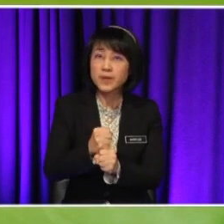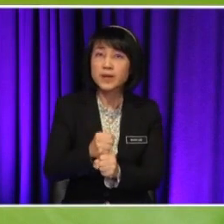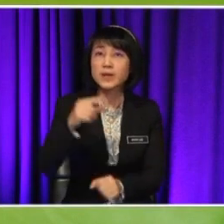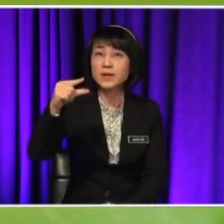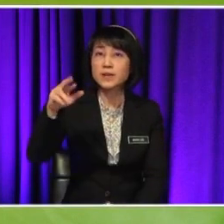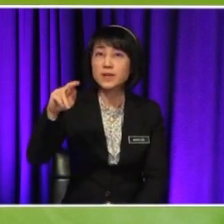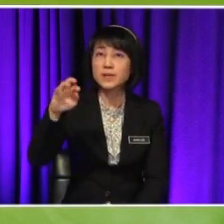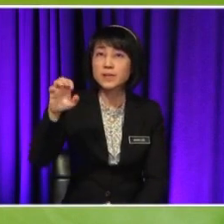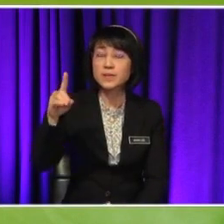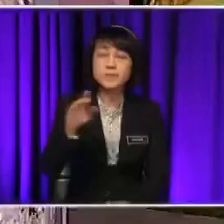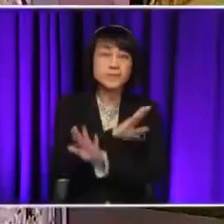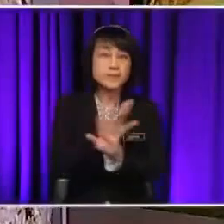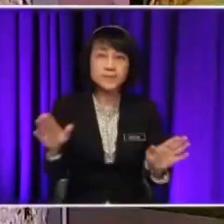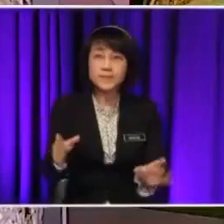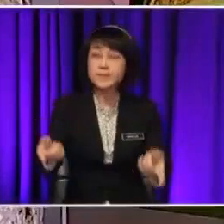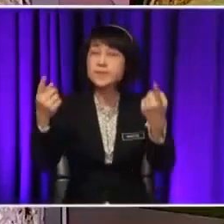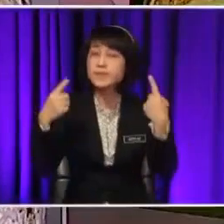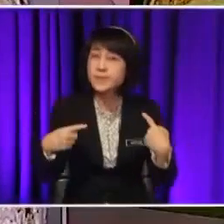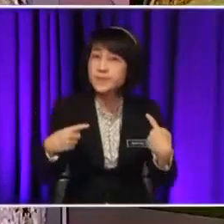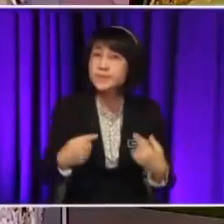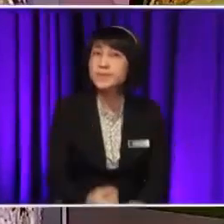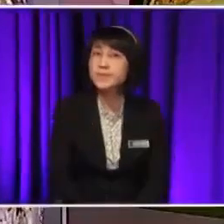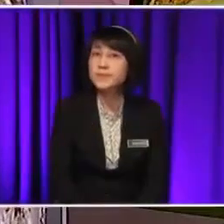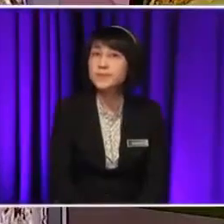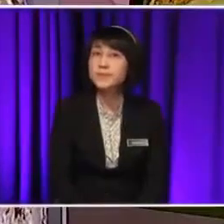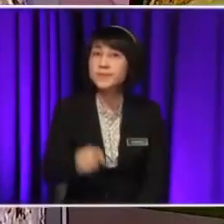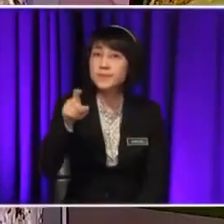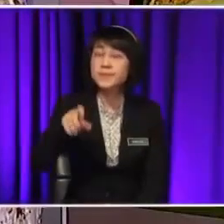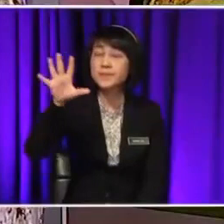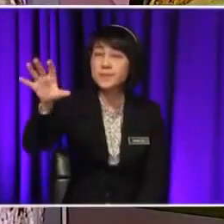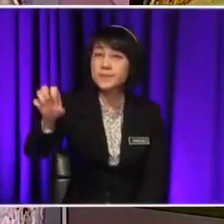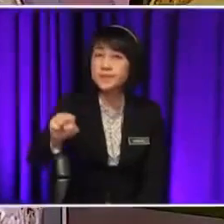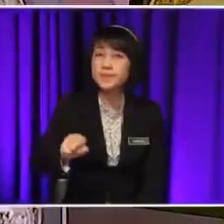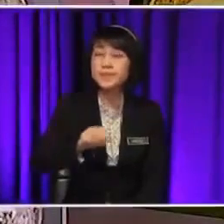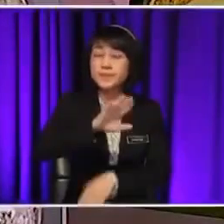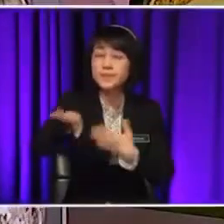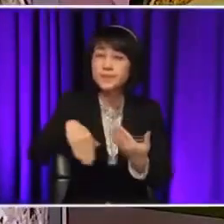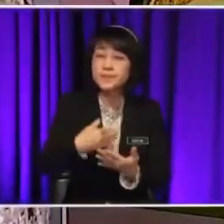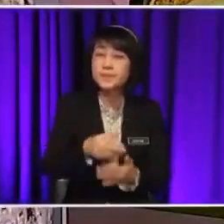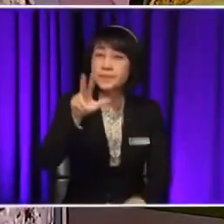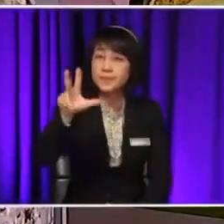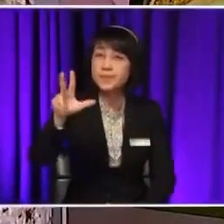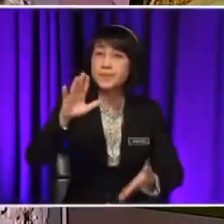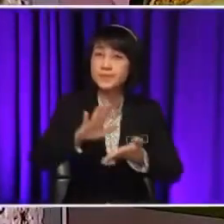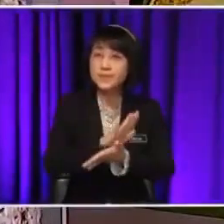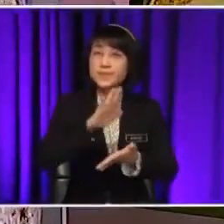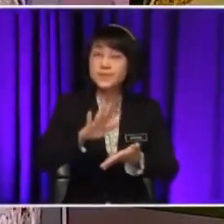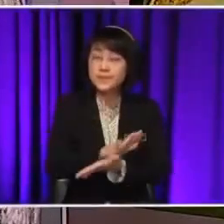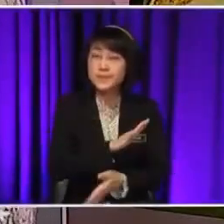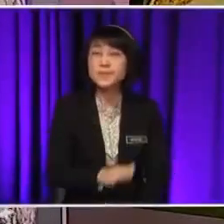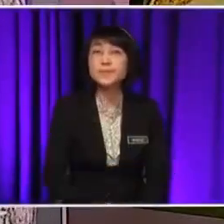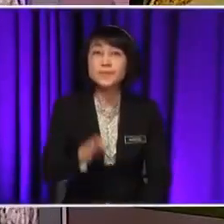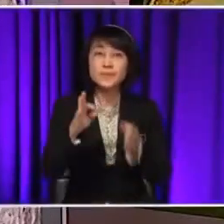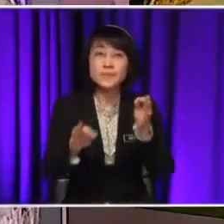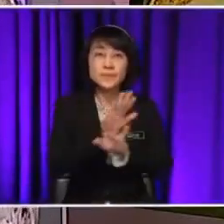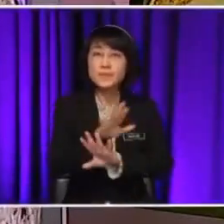kalau pelajar tu kan Fizi dia ambil pendidikan seni visual, dia kena ambil ketiga-tiga kertas tersebut. Wajib juga. Wajib. Kalau dia tak buat salah satu, dia akan